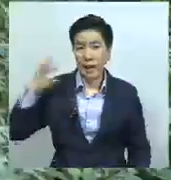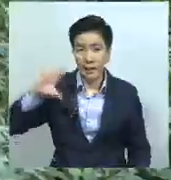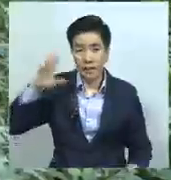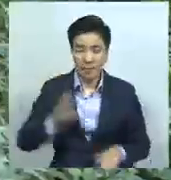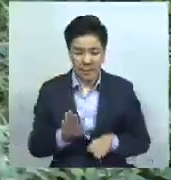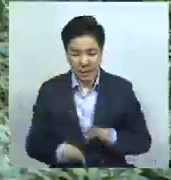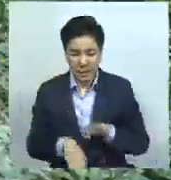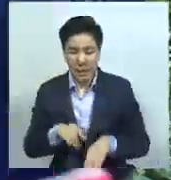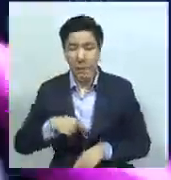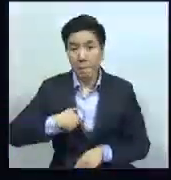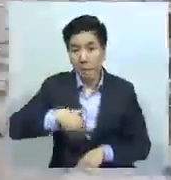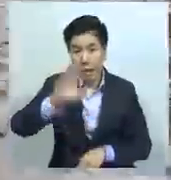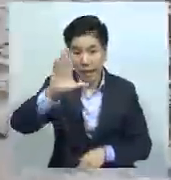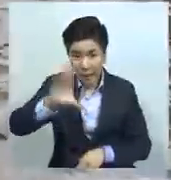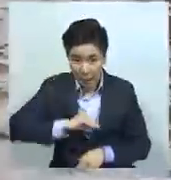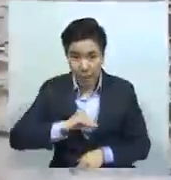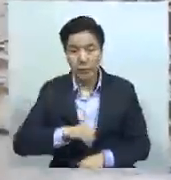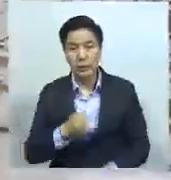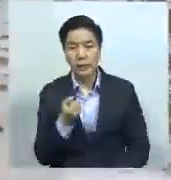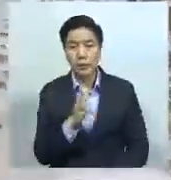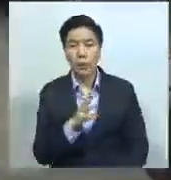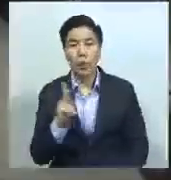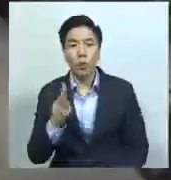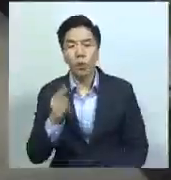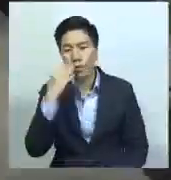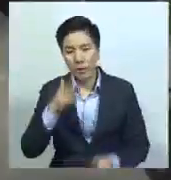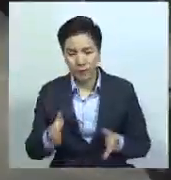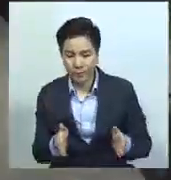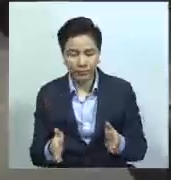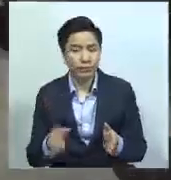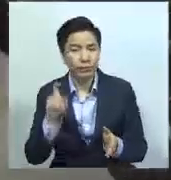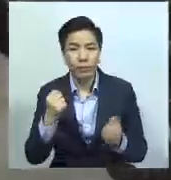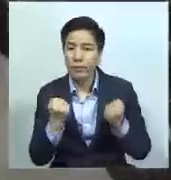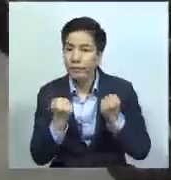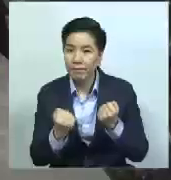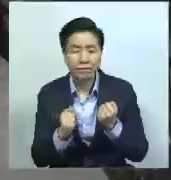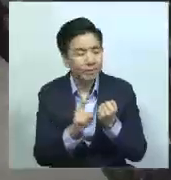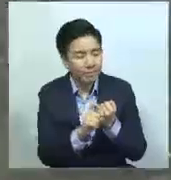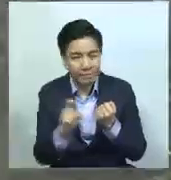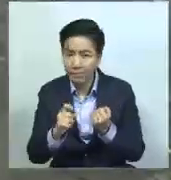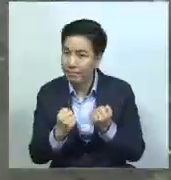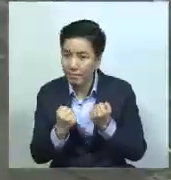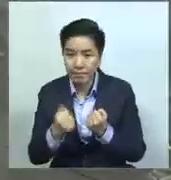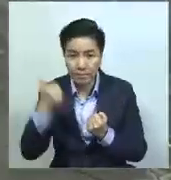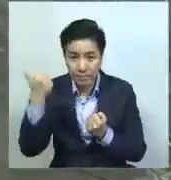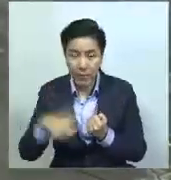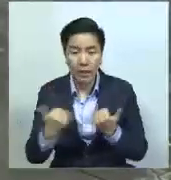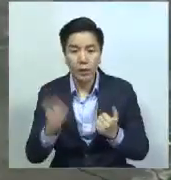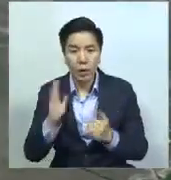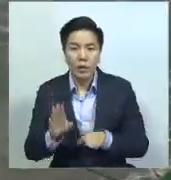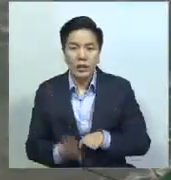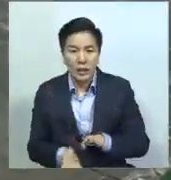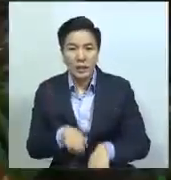ต้องเดินเท้าไปกลับระยะทาง16กิโลเมตรนะครับเนื่องจากว่าสภาพถนนเนี่ยรถยนต์ไม่สามารถผ่านได้เจ้าหน้า